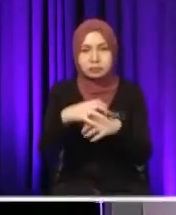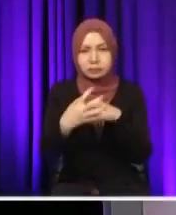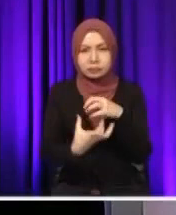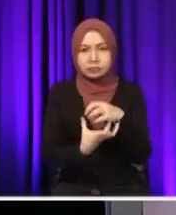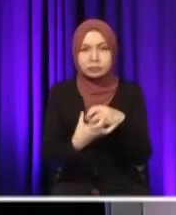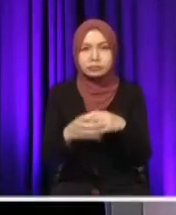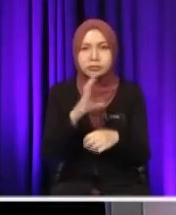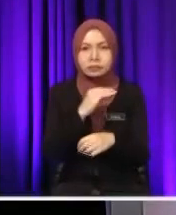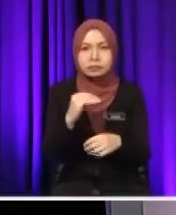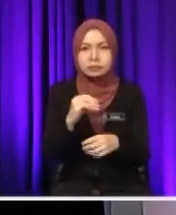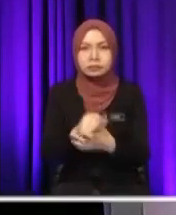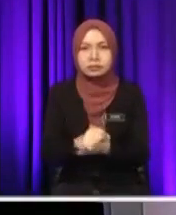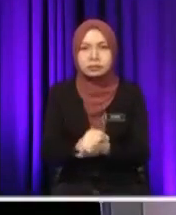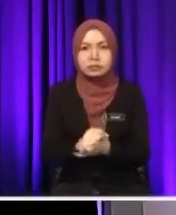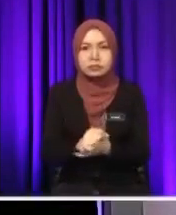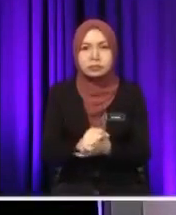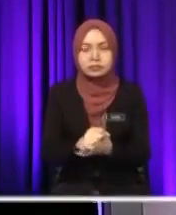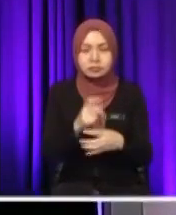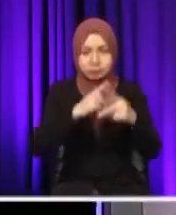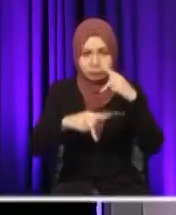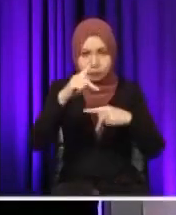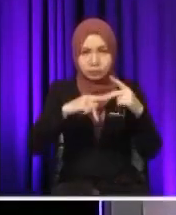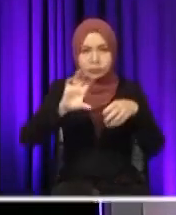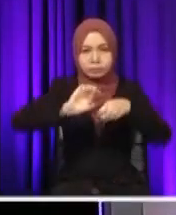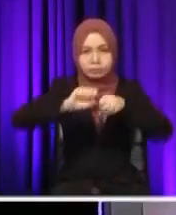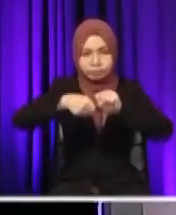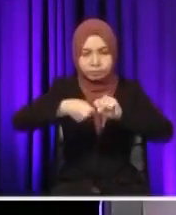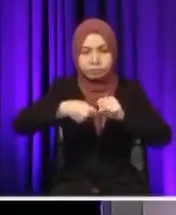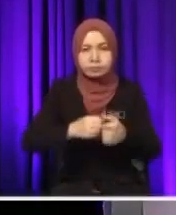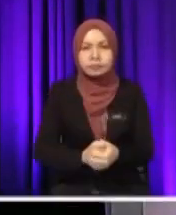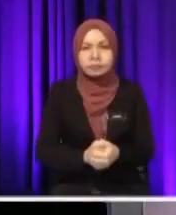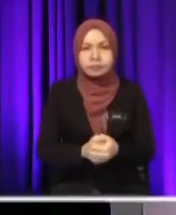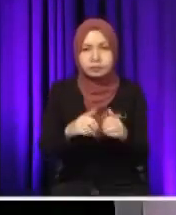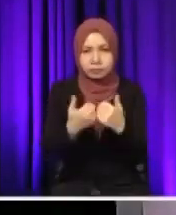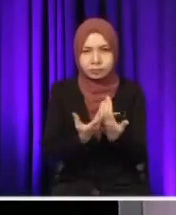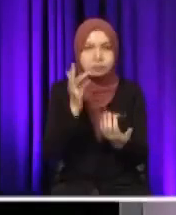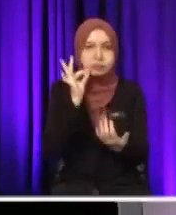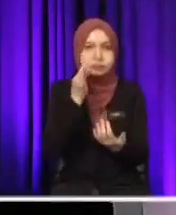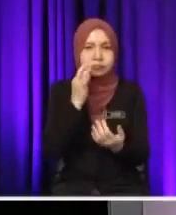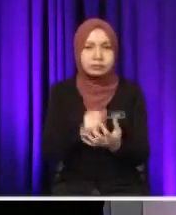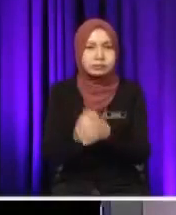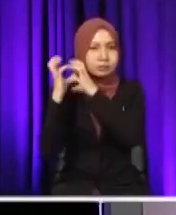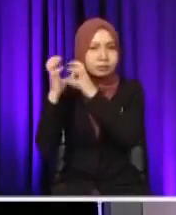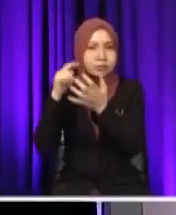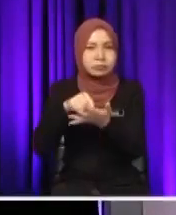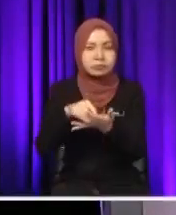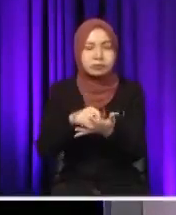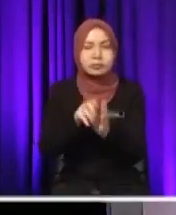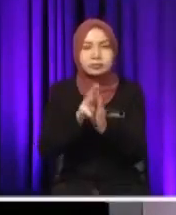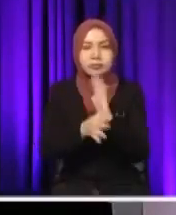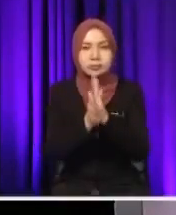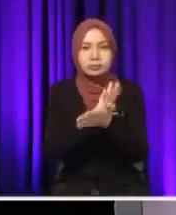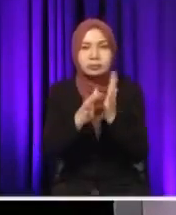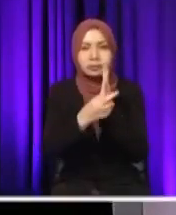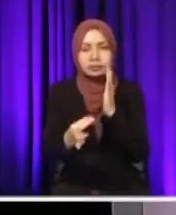tadi. Proses pengekstrakan buah kelapa sawit untuk menghasilkan minyak sawit. Ya. Yeah. Komposisi dan kita